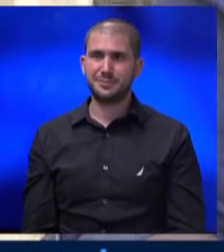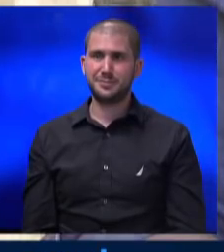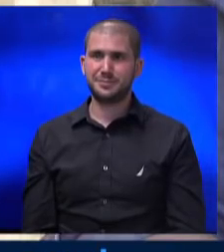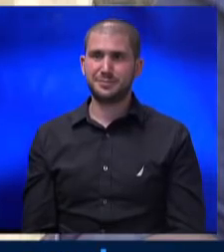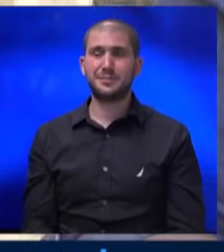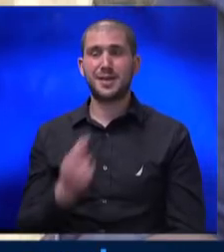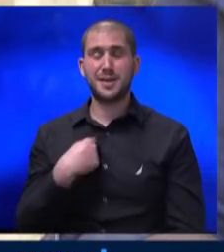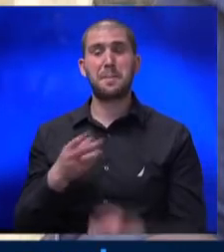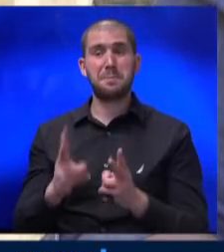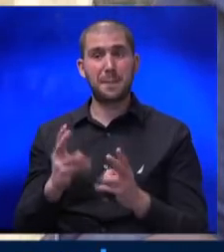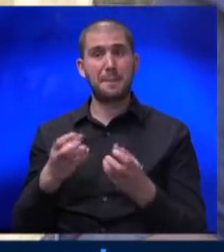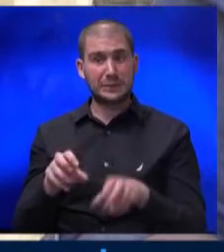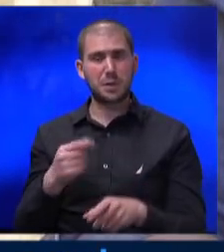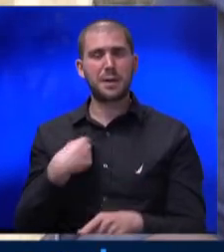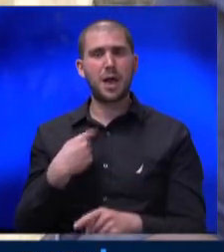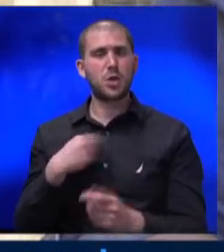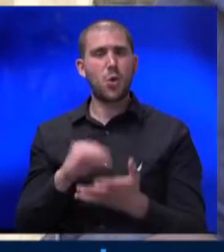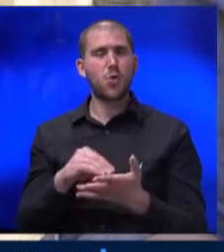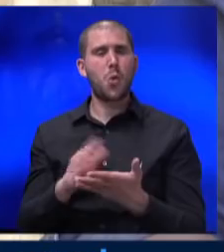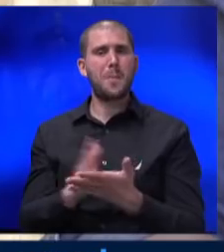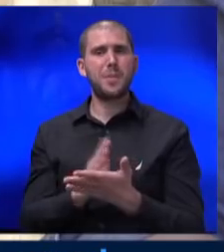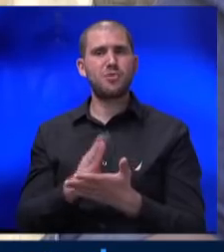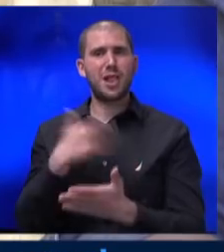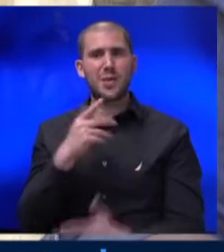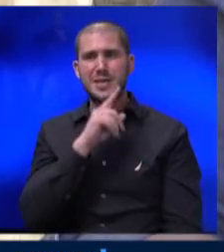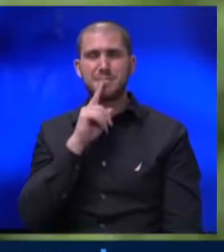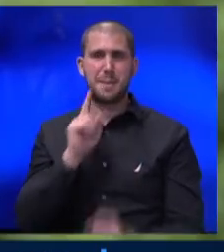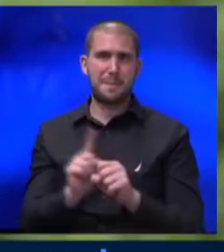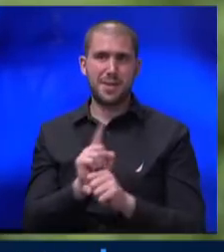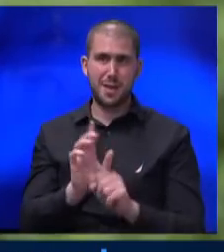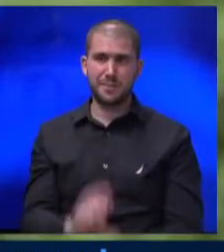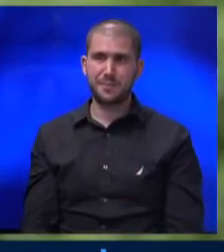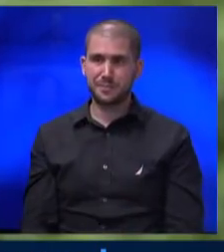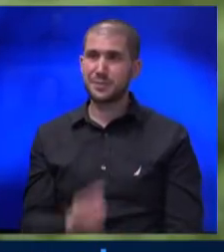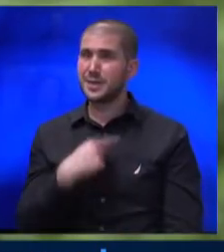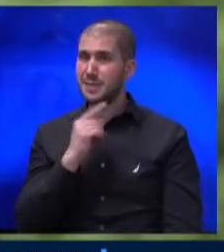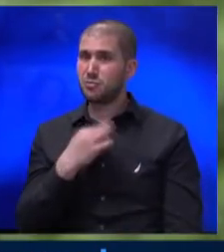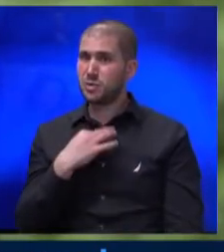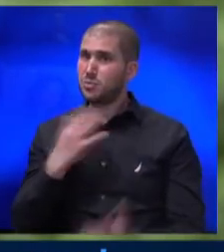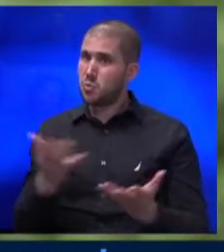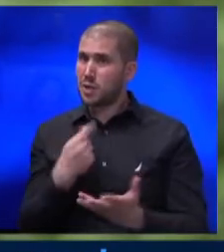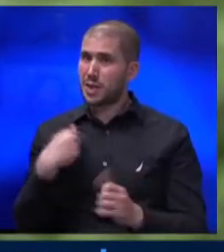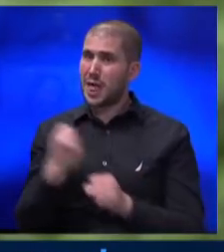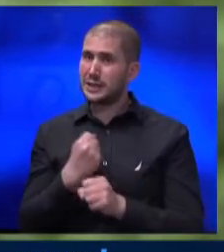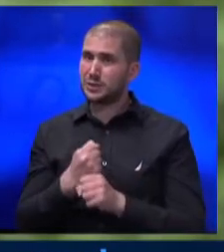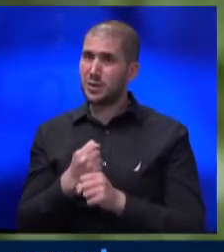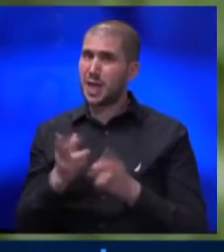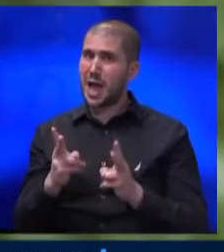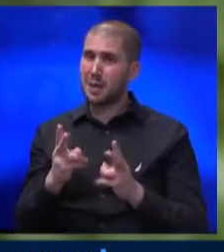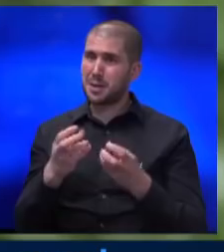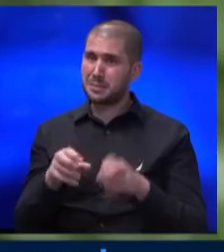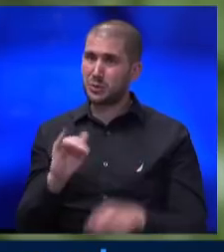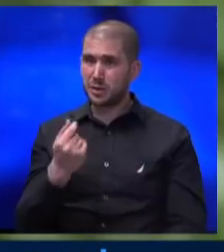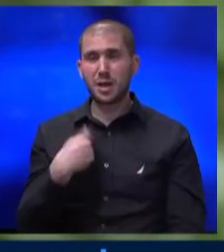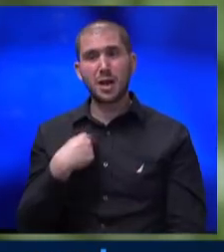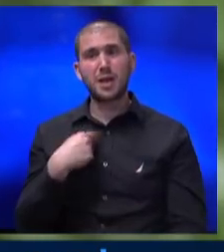אני מקפיאה ביציות, כי אני לא בשלה כרגע להיות אימא. אמא שלי דחפה אותי לעשות הקפאת ביציות. כנראה את